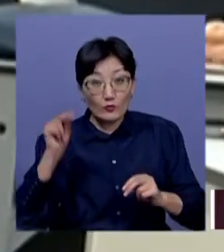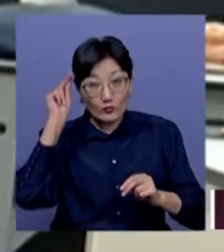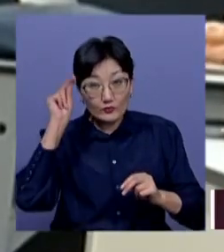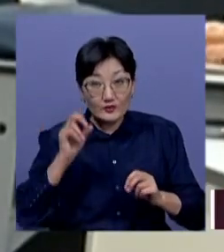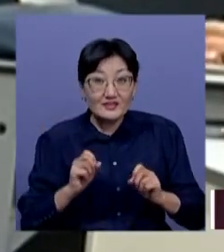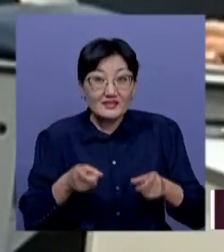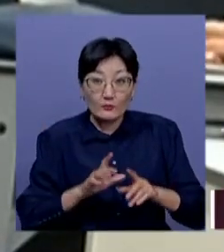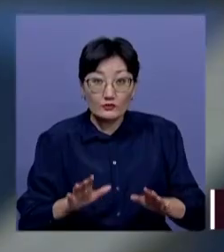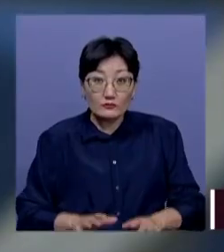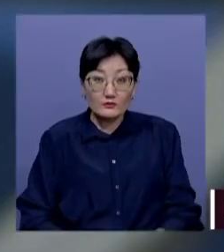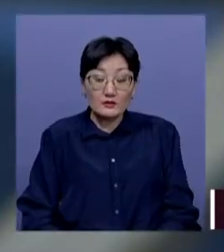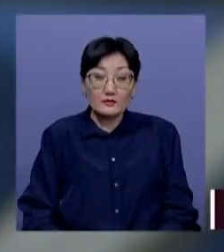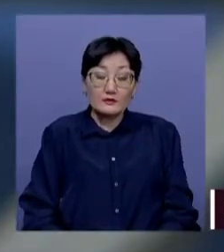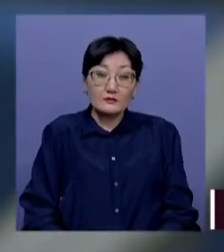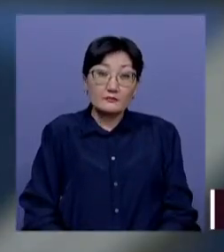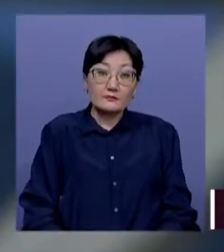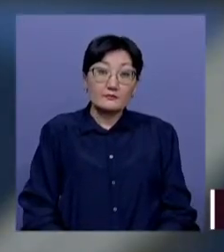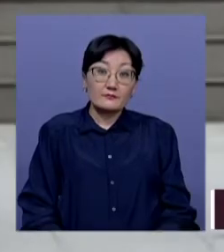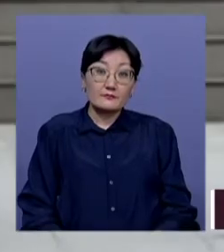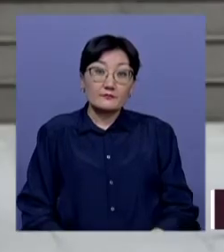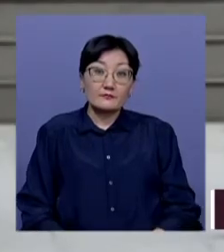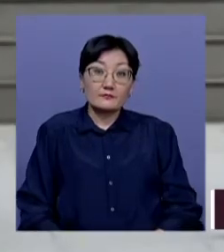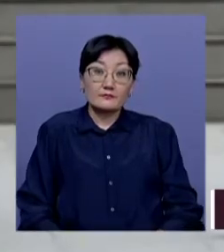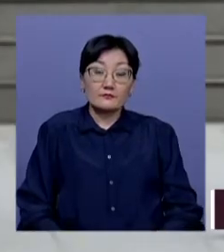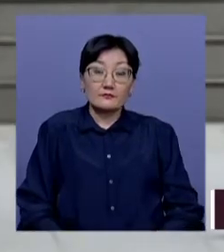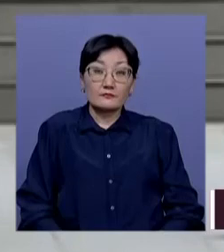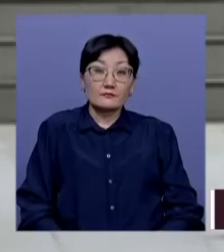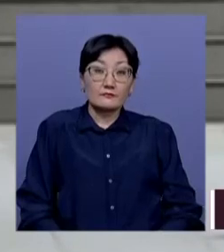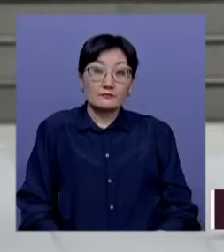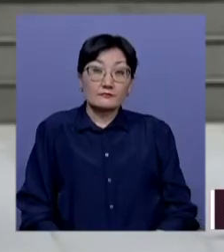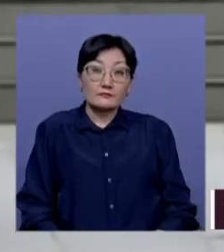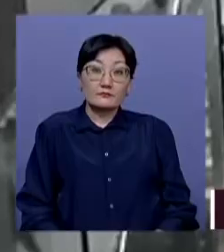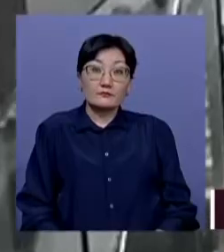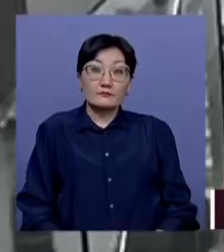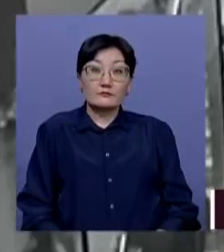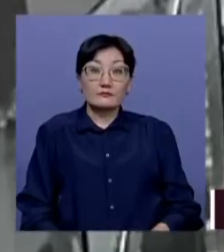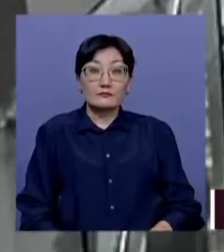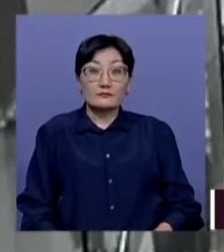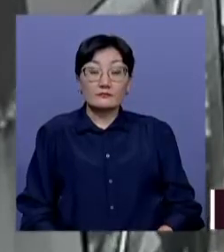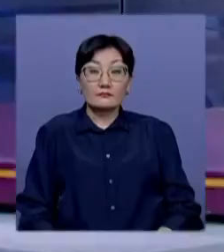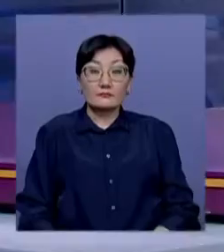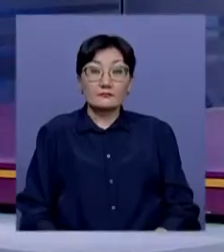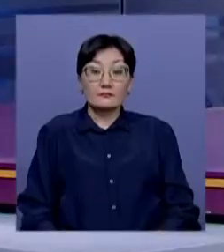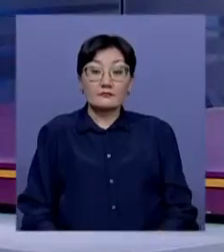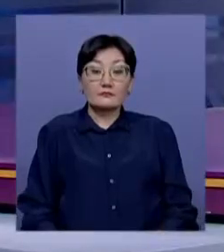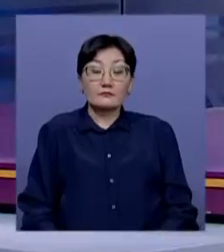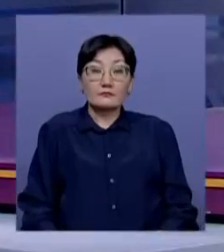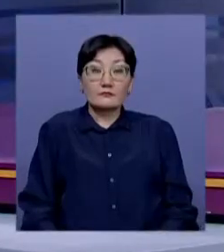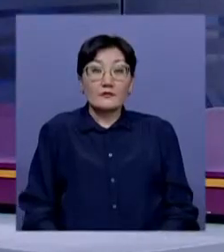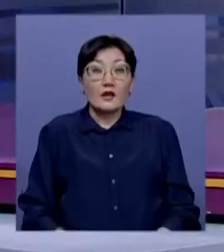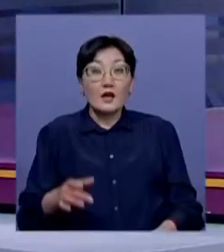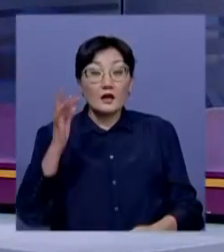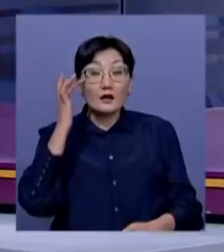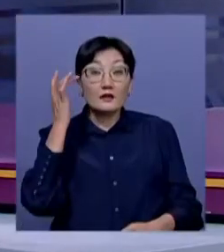мүлдем түспеген. Асылбек Тойбек, Нұрлан Өтеген, Әлтөре Хамиев, Алматы телеарнасы, Нұр-Сұлтан.